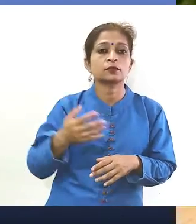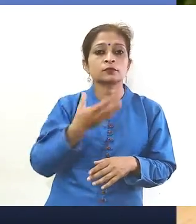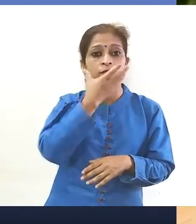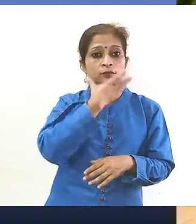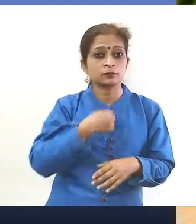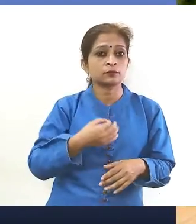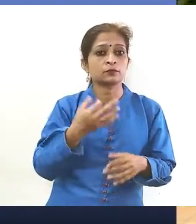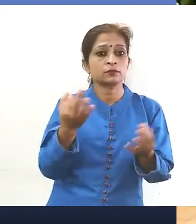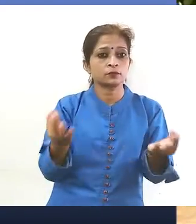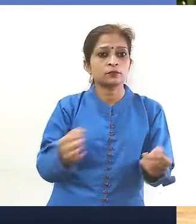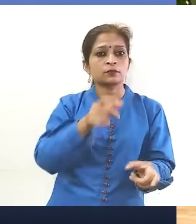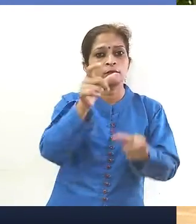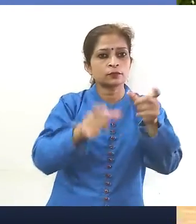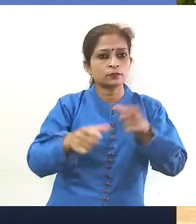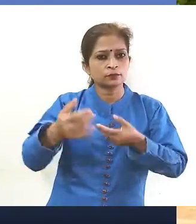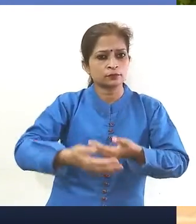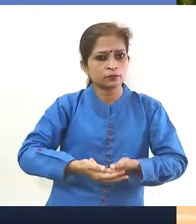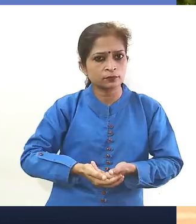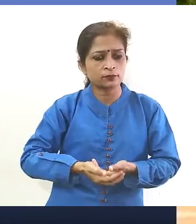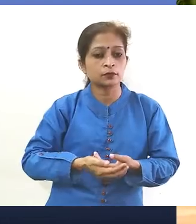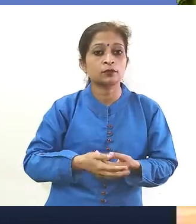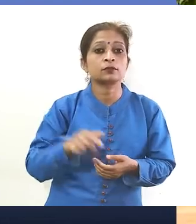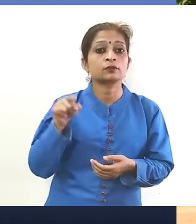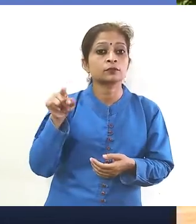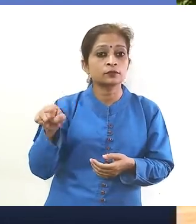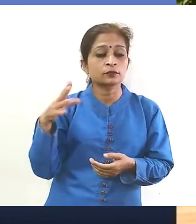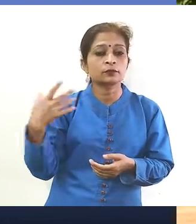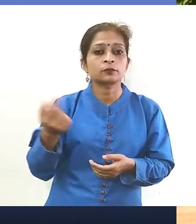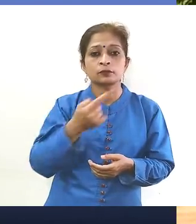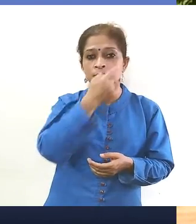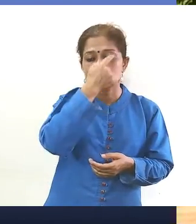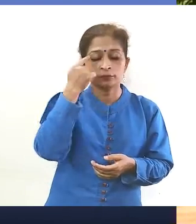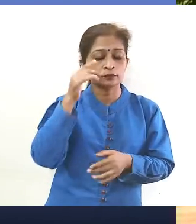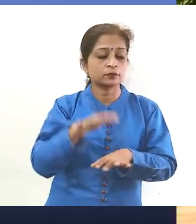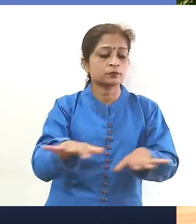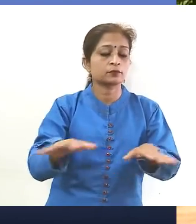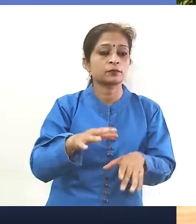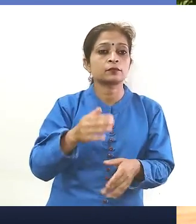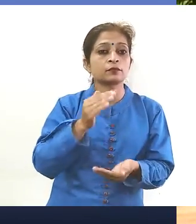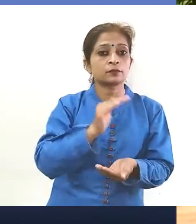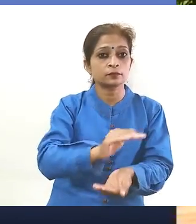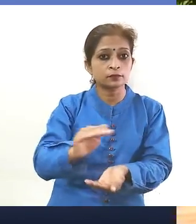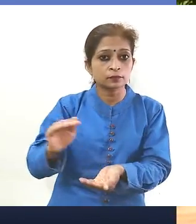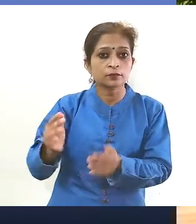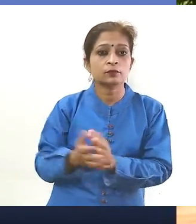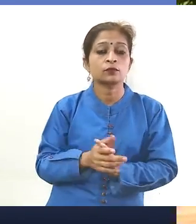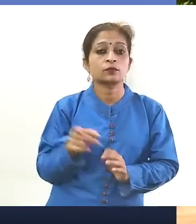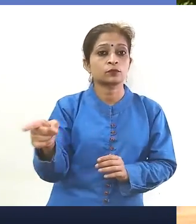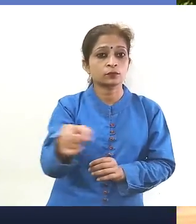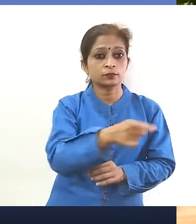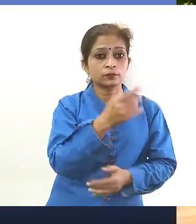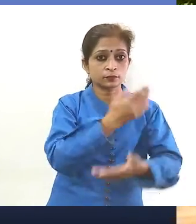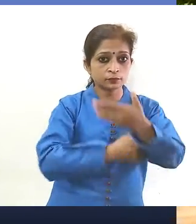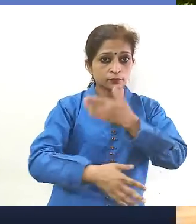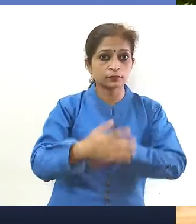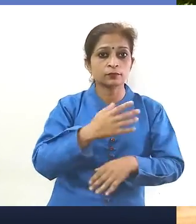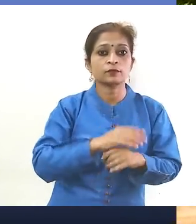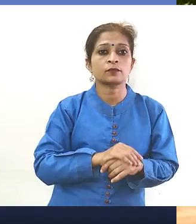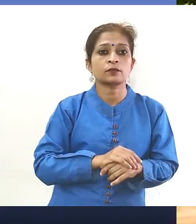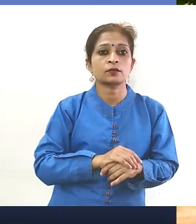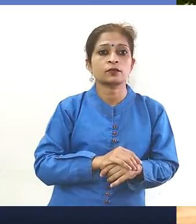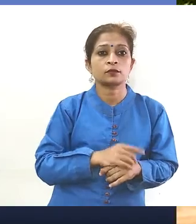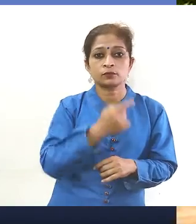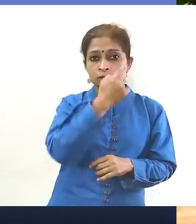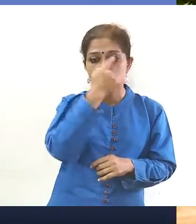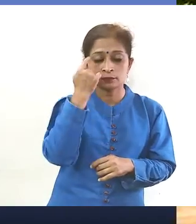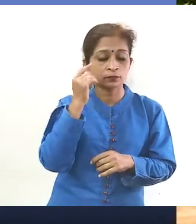है, वहीं जो हमारे ब्लाइंड बच्चे हैं, जो दिव्यांग हैं, प्रज्ञाचक्षु हैं,